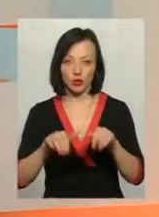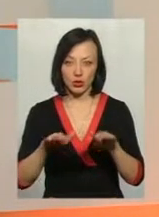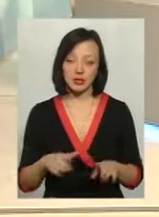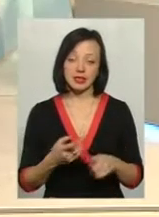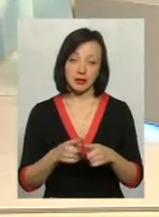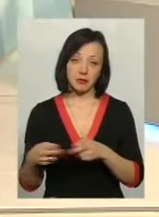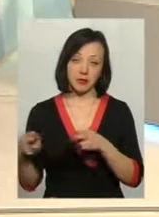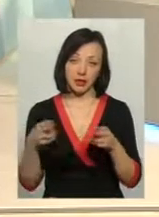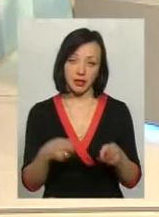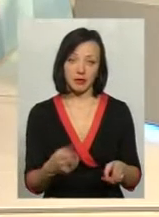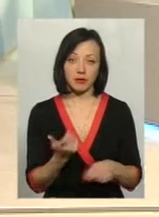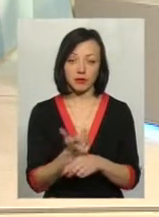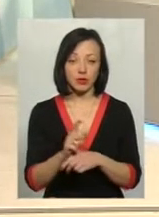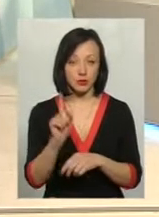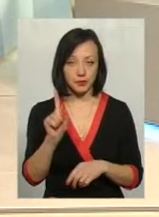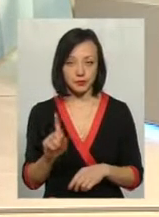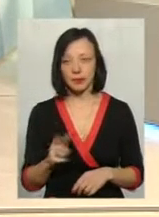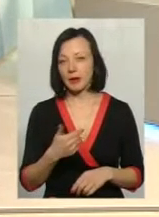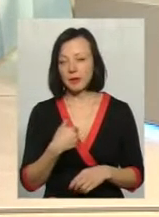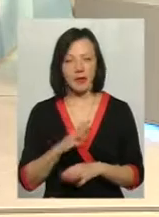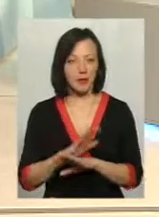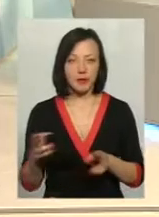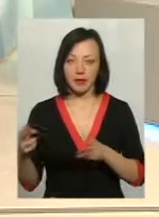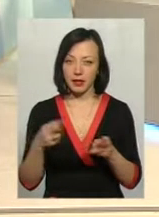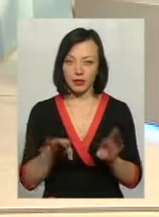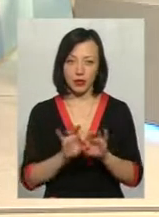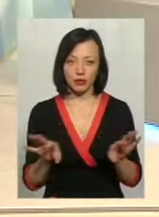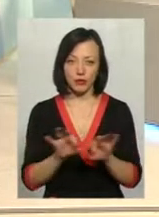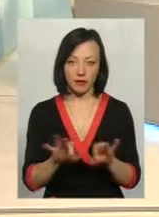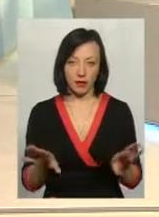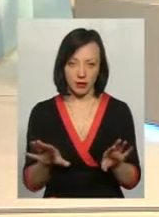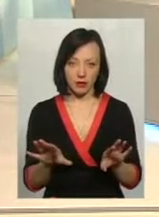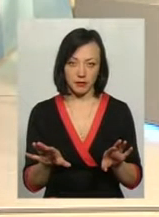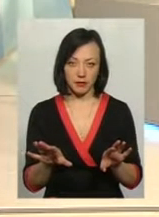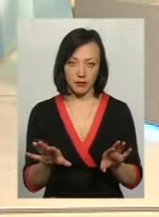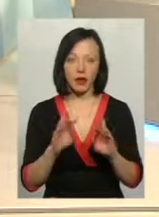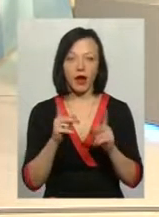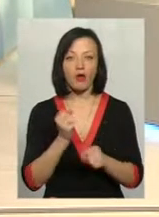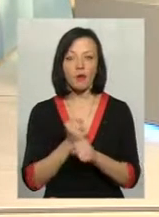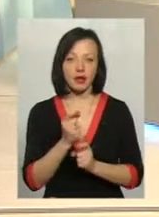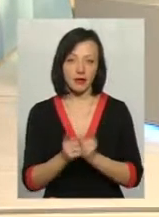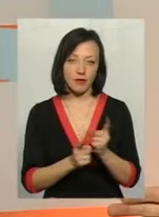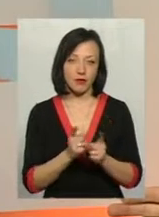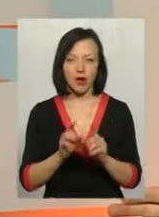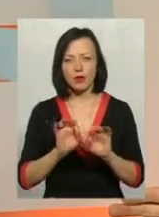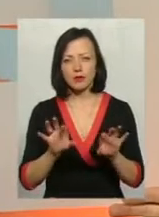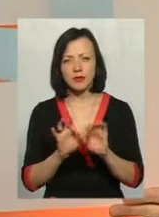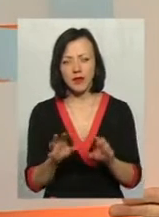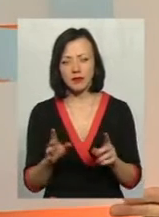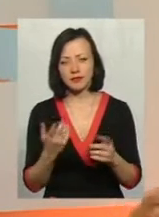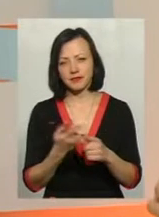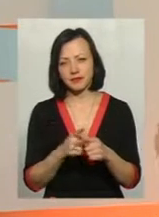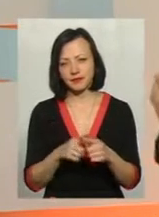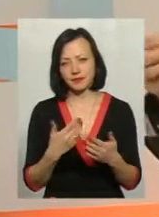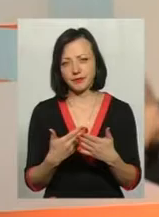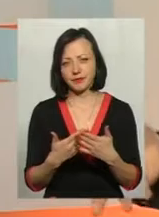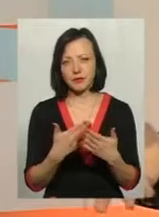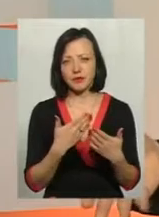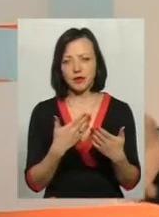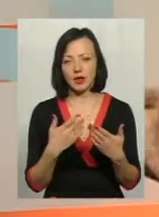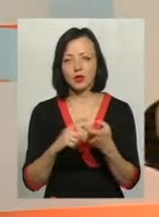ми приїхали сюди. Більше того, ми не приїхали сюди розповідати, як робити реформу. Ми розповідаємо рамкові речі, які стосуються,